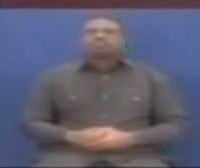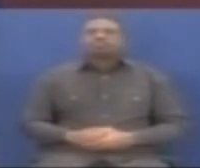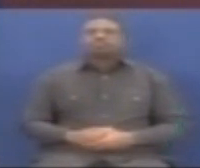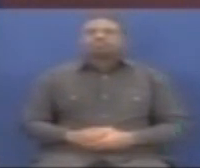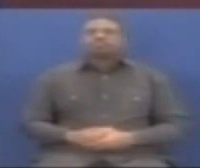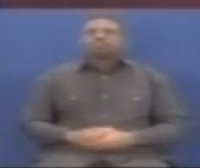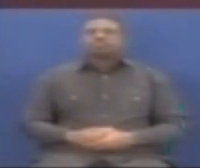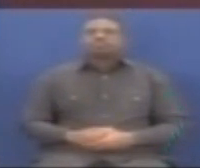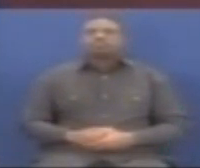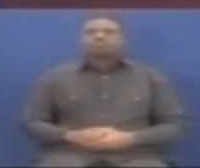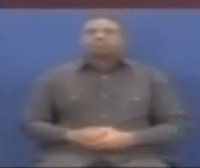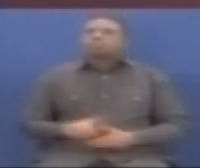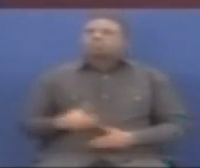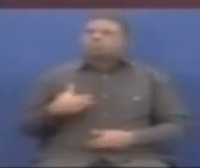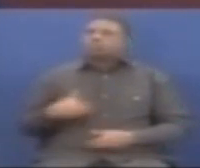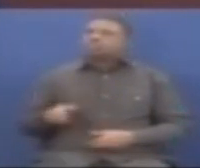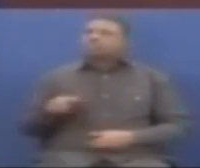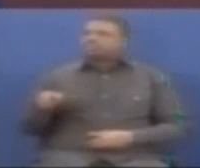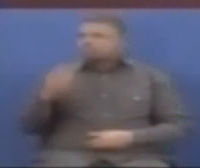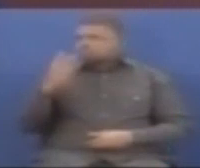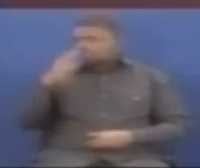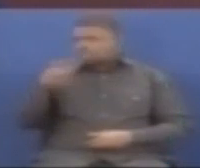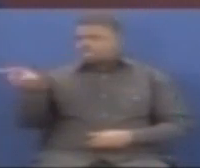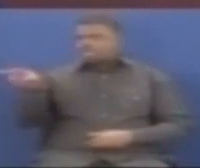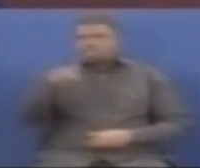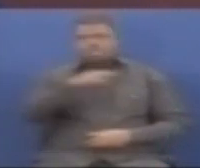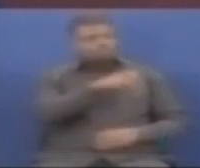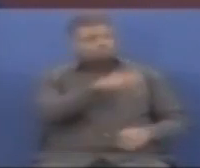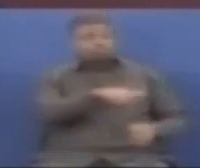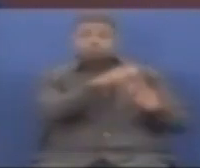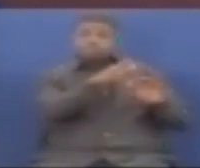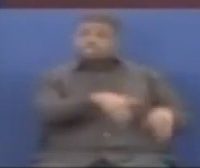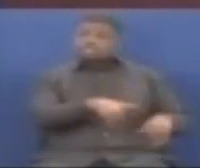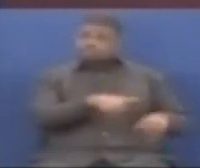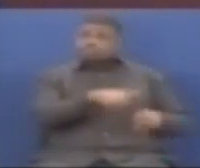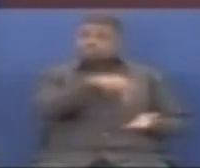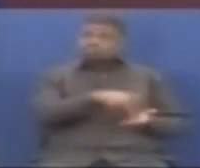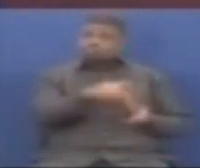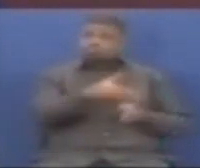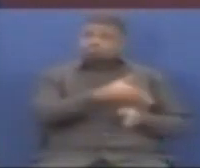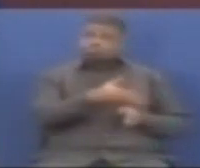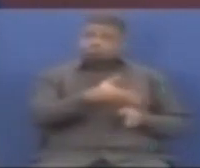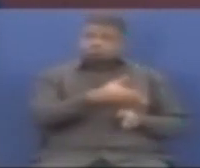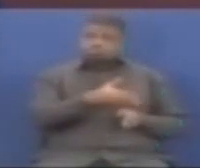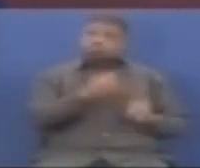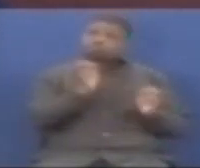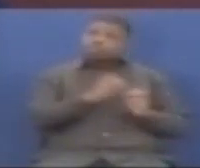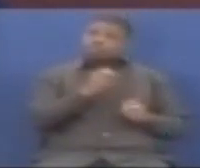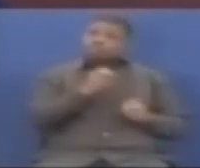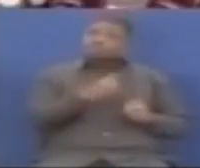Mheshimiwa Waziri, hebu watazame wabunge waliosimama kuhusu umeme kwenye majimbo yao.